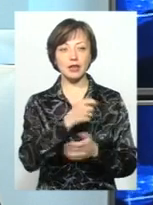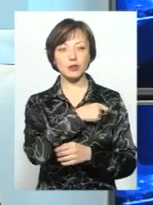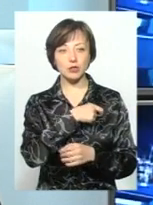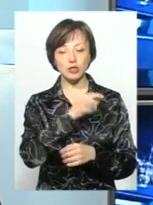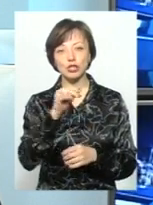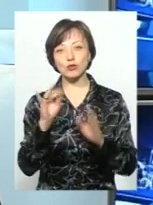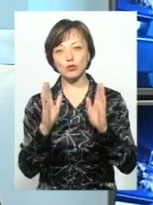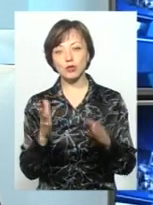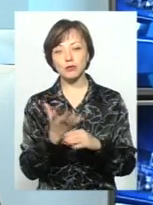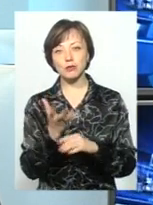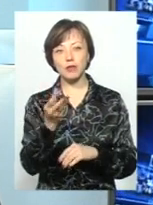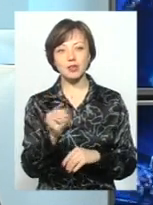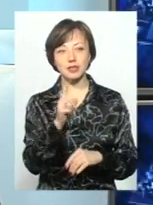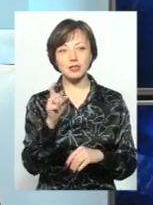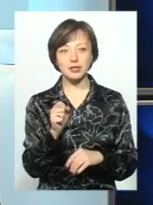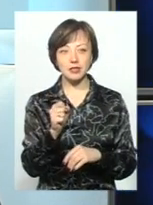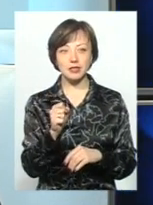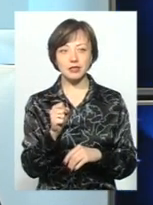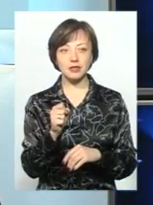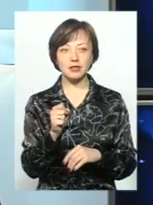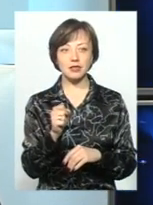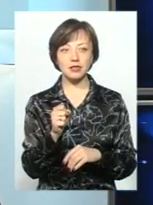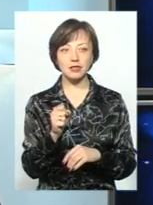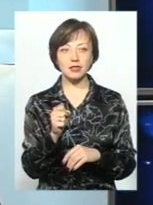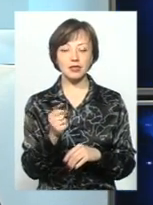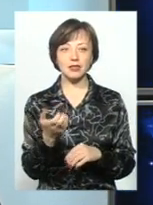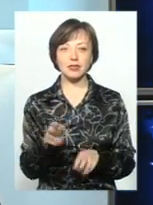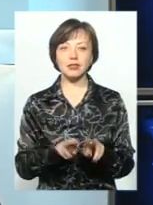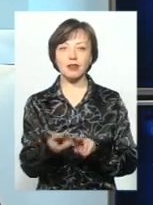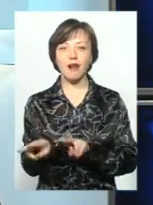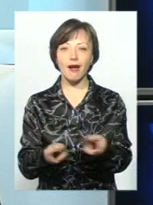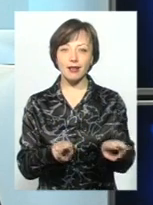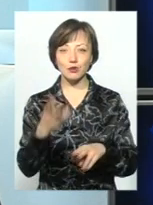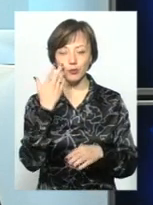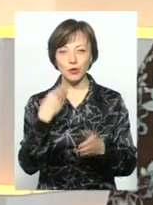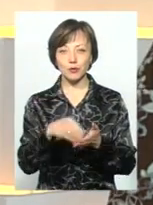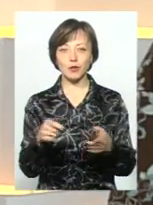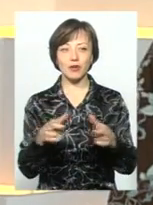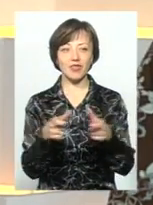чи будемо ми сплачувати за рельси, коли купуємо квиток, це, мабуть, все ж таки... Це не є